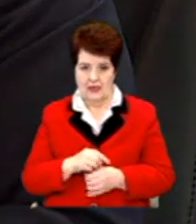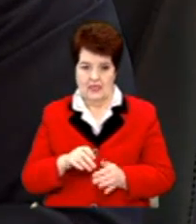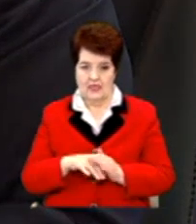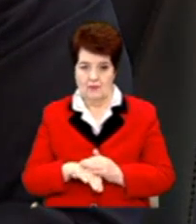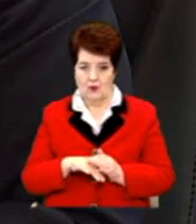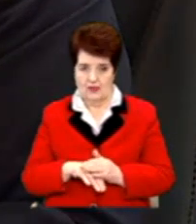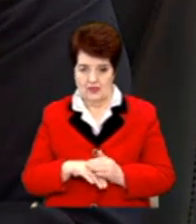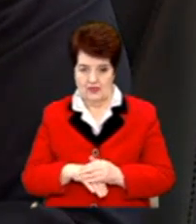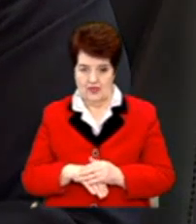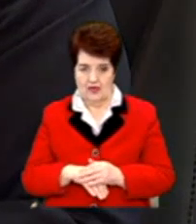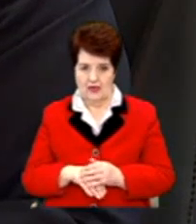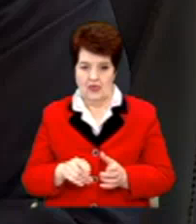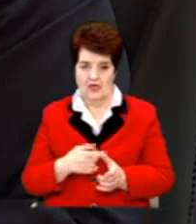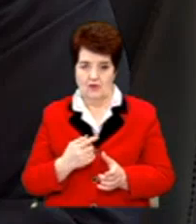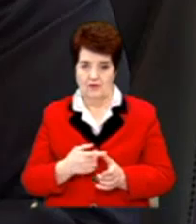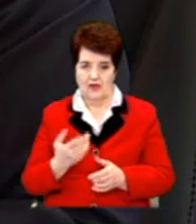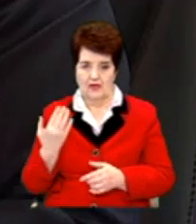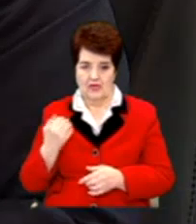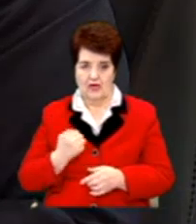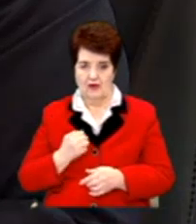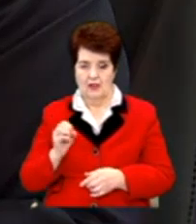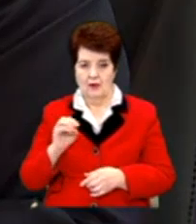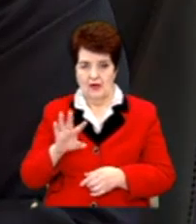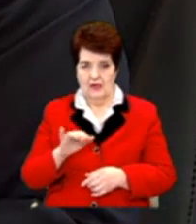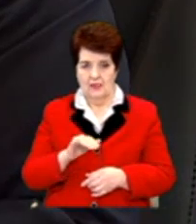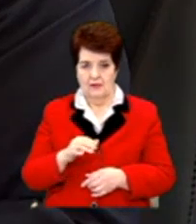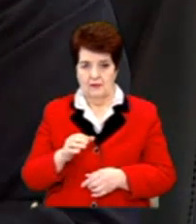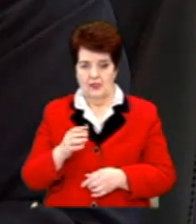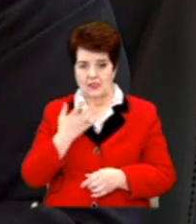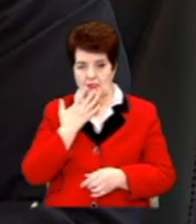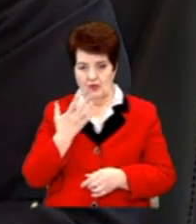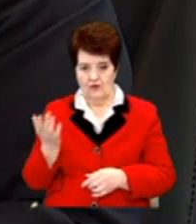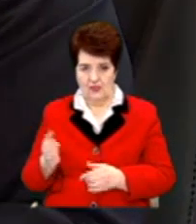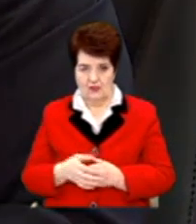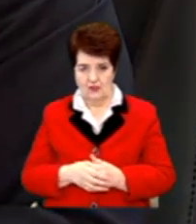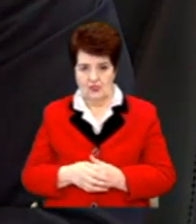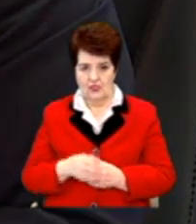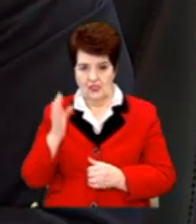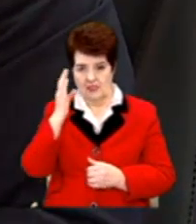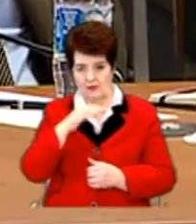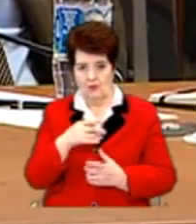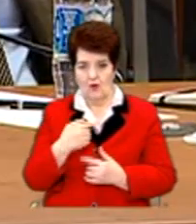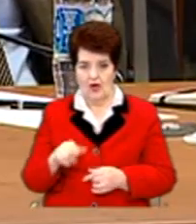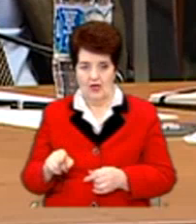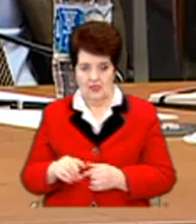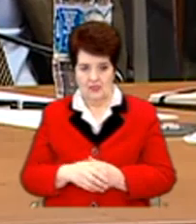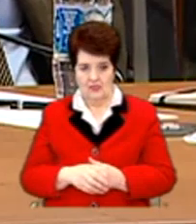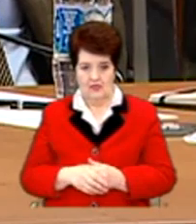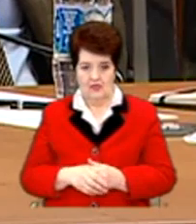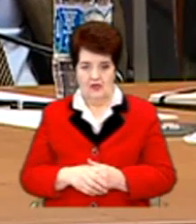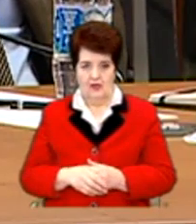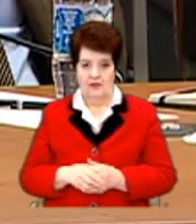depozitele ceea ce s-a numit anterior Armata 14 a Uniunii Sovietice în regiunea transnistreană, e un alt punct de